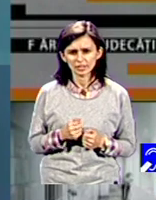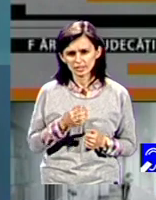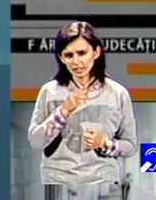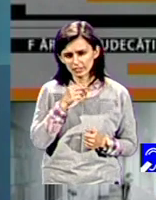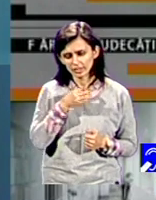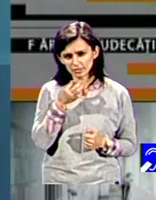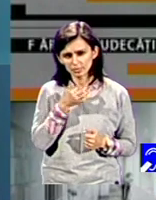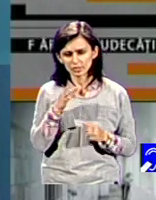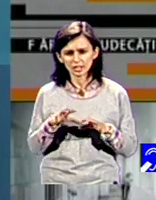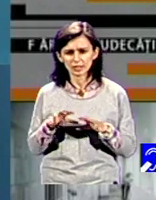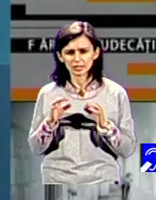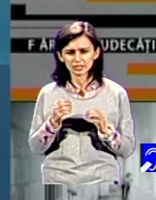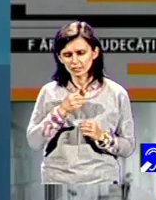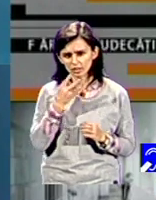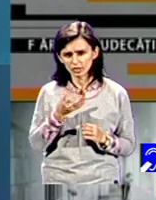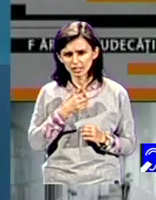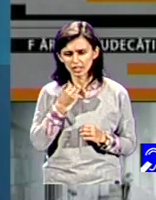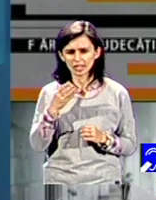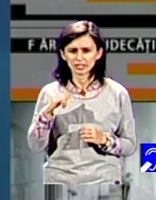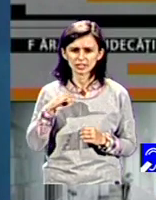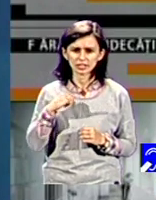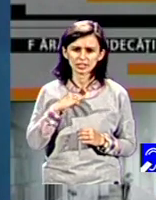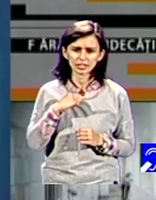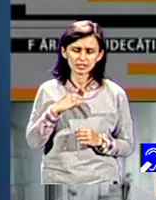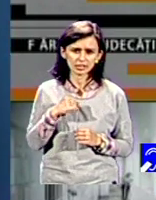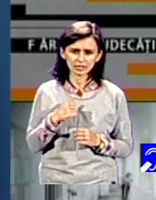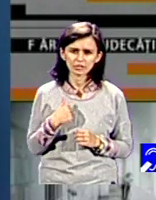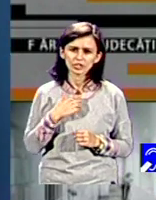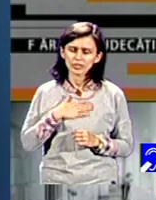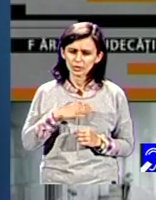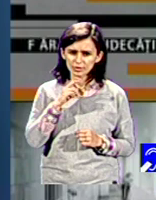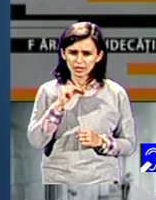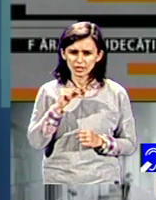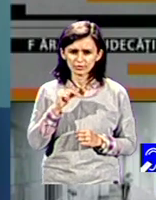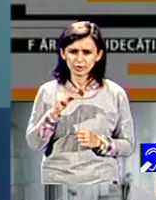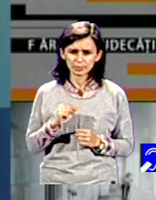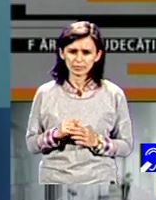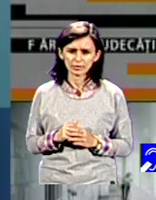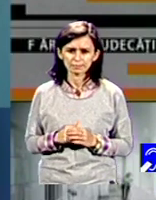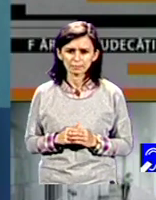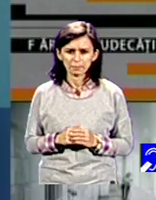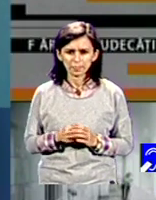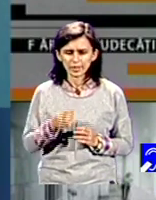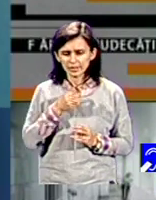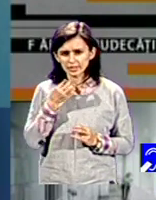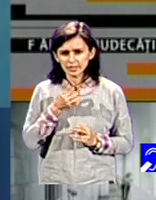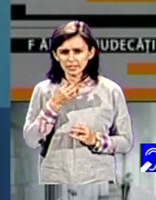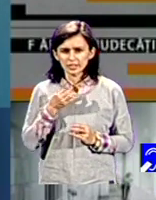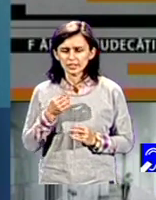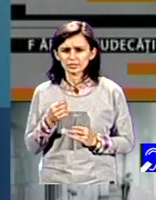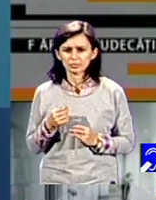o declarație extrem de interesantă pe care a făcut o și vreau să comentăm puțin spuneați la moment dat în ceea ce privește demersurile